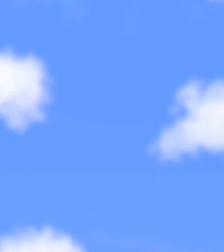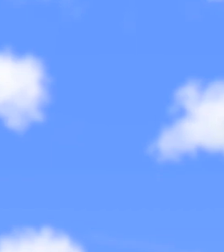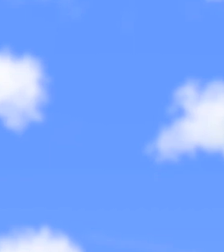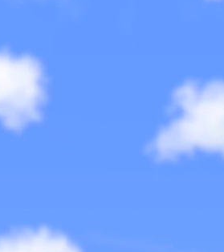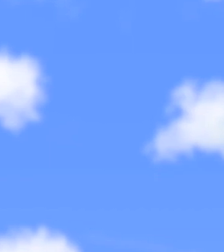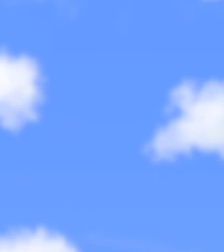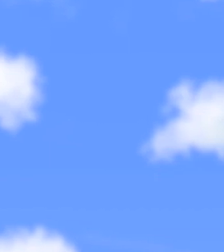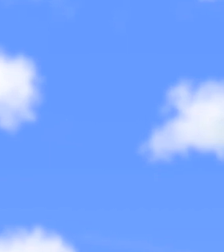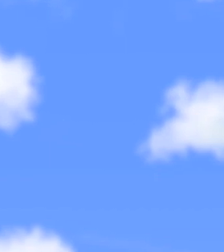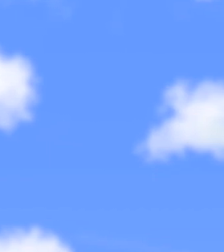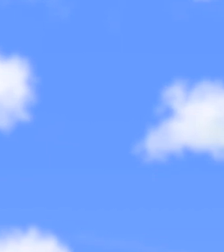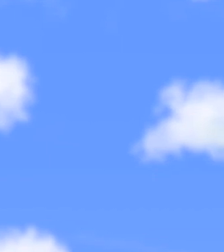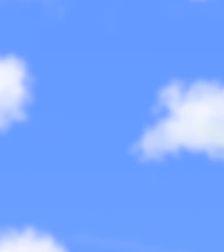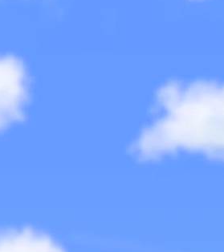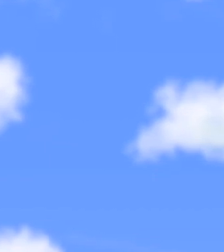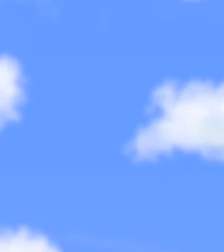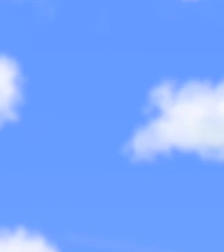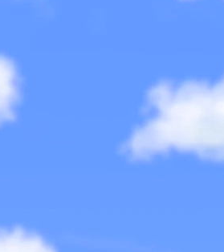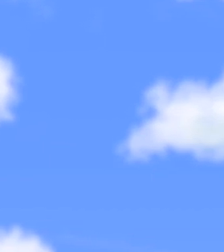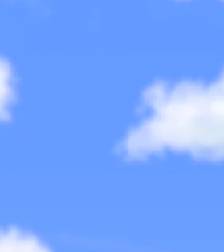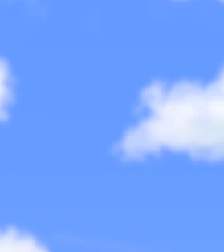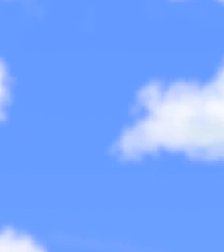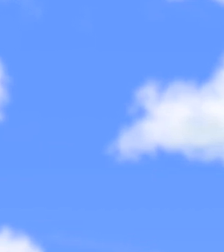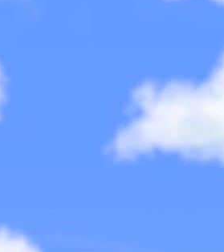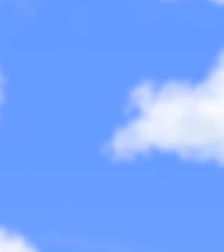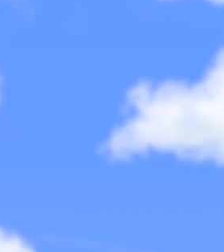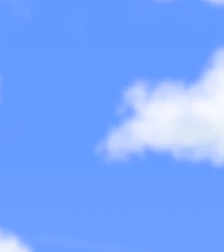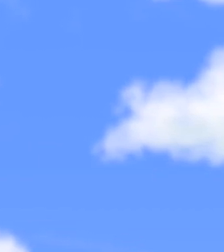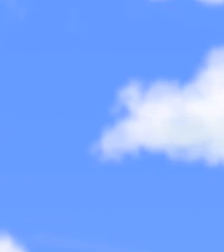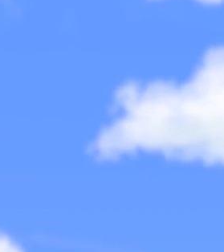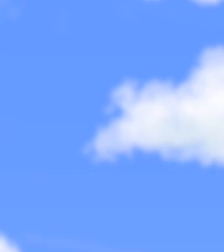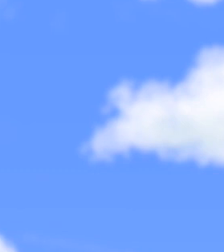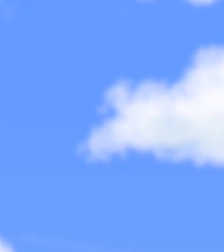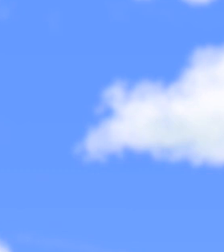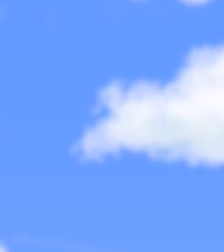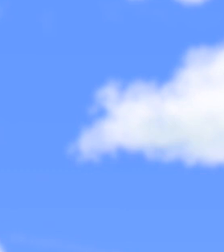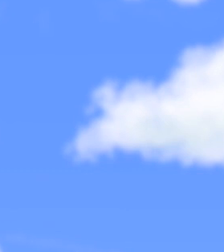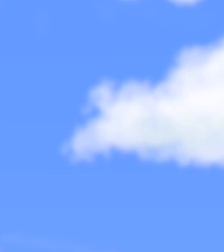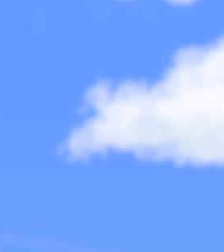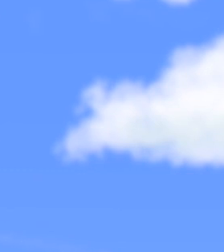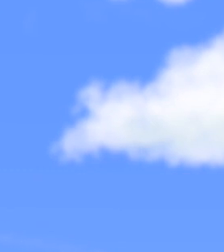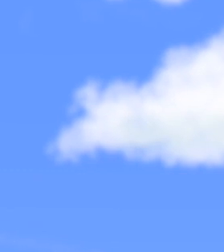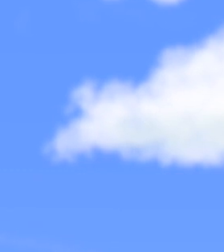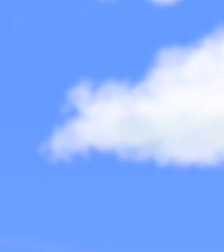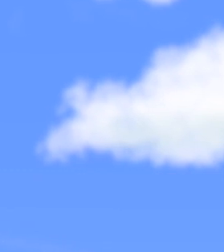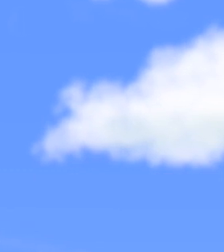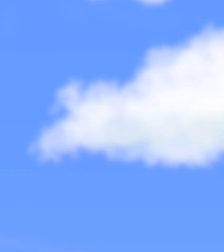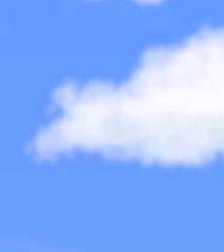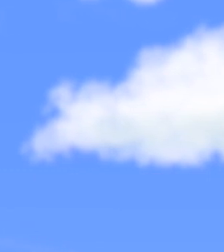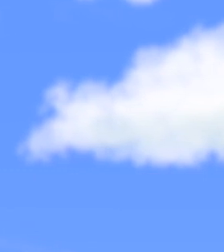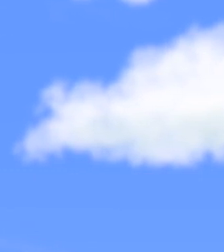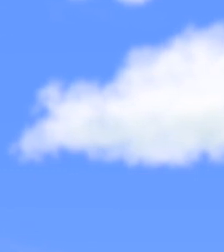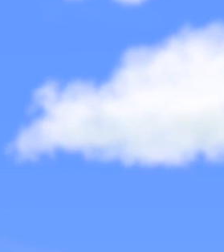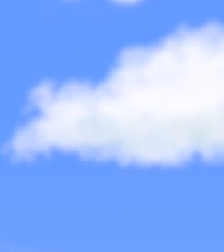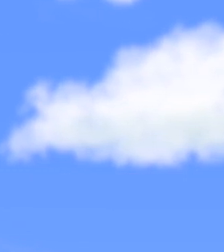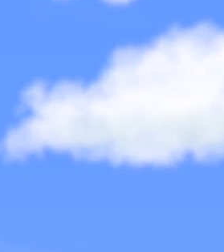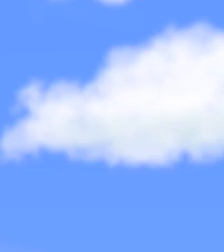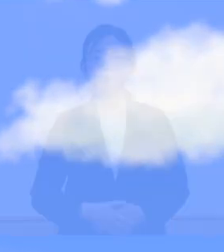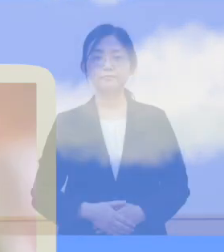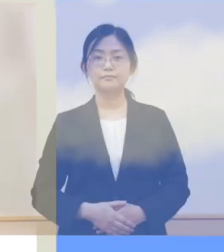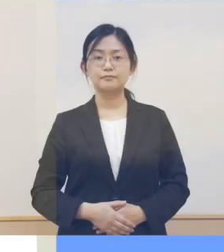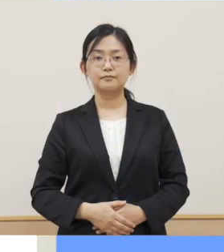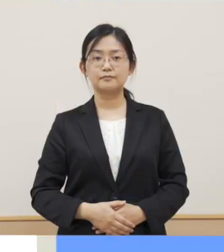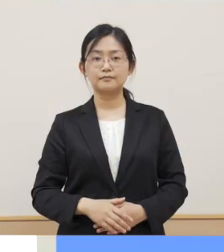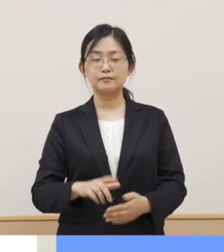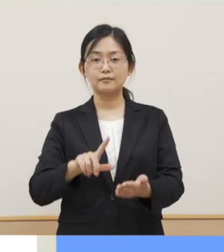西脇市子どもの笑顔を育む条例、令和2年4月1日施行。